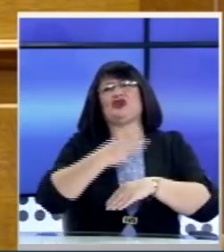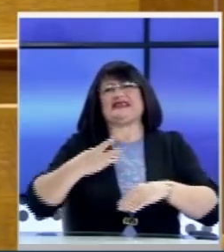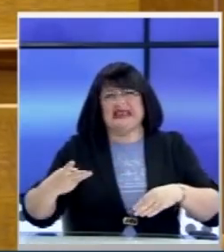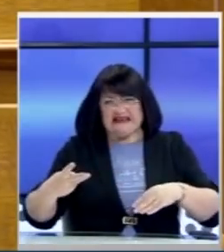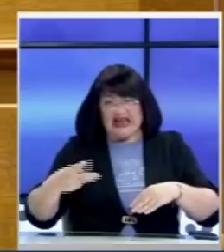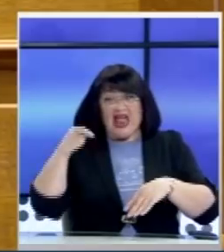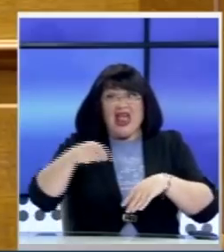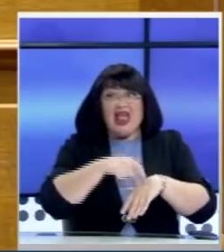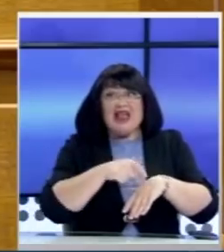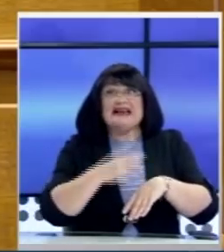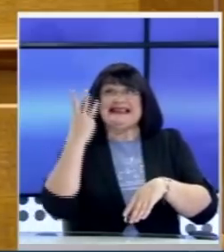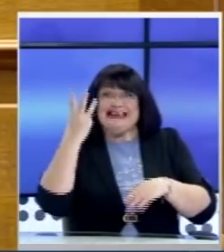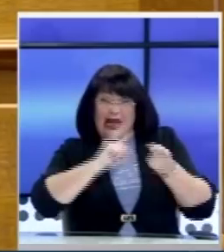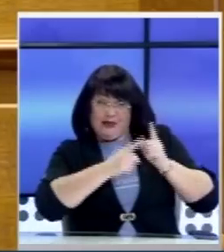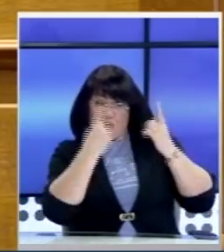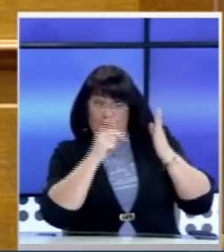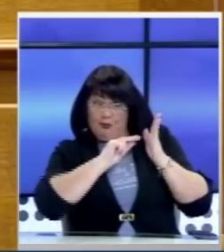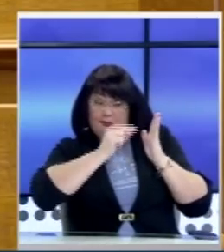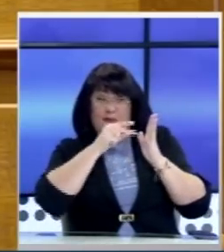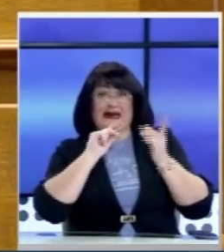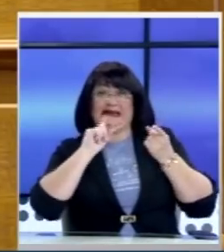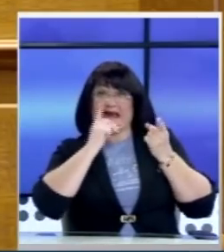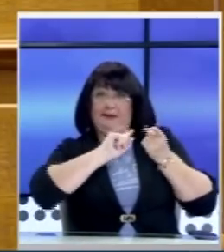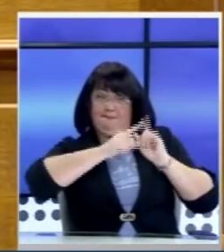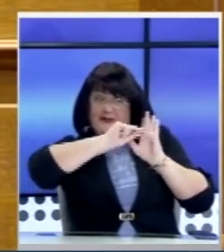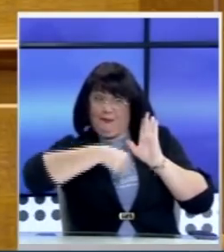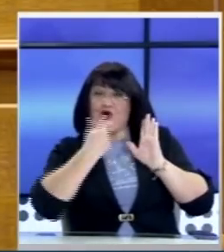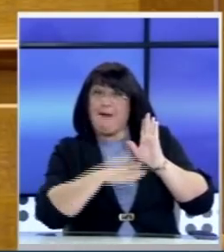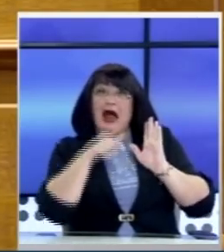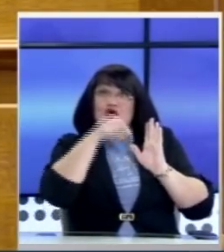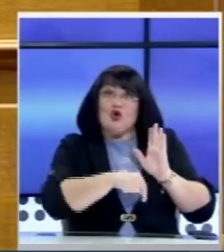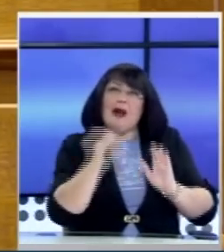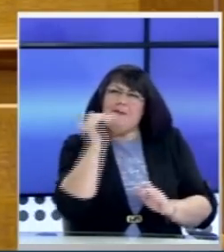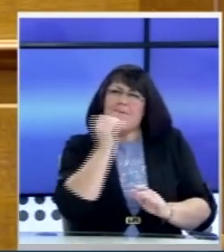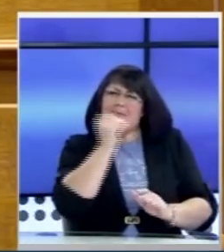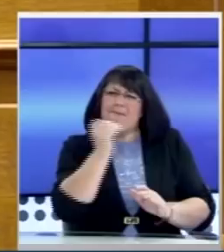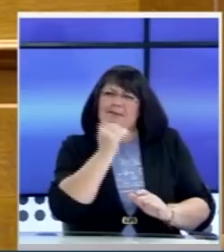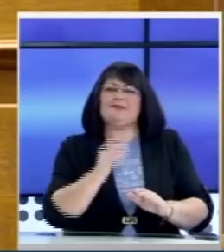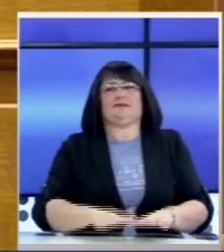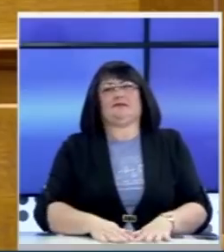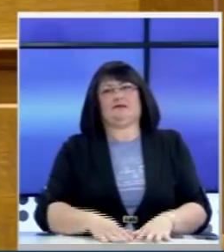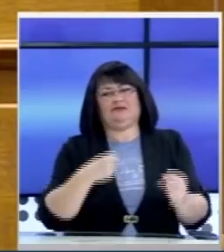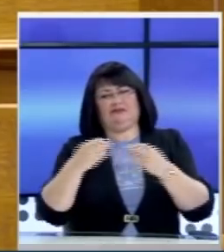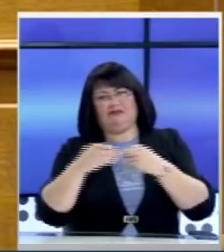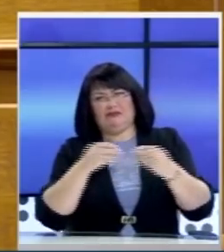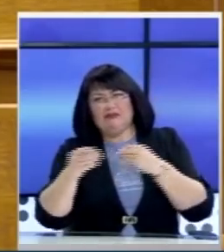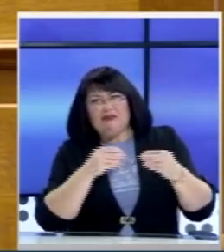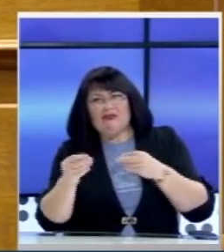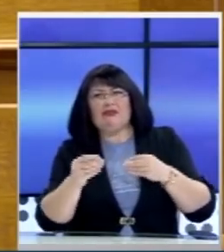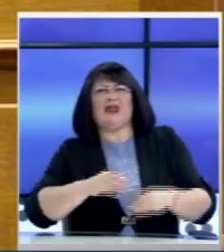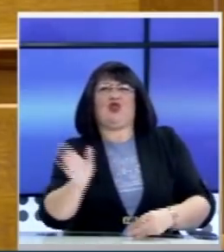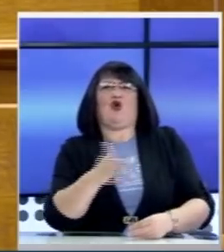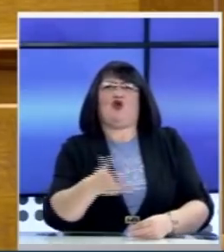ΣΥΡΙΖΑ με τρία μνημόνια. Γιατί να πρωτομιλήσουμε? Για τη γενίκευση της ευελιξίας, το ξεφόρτωμα με